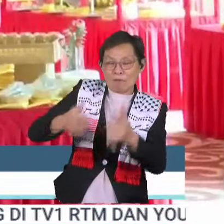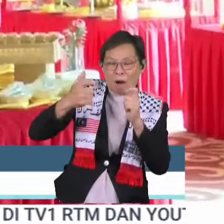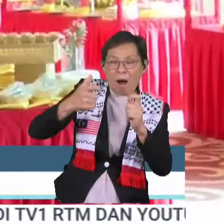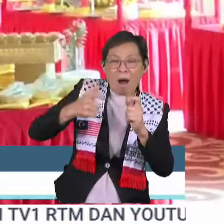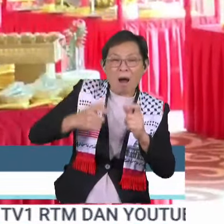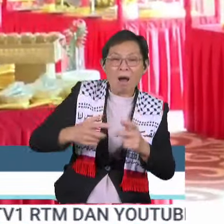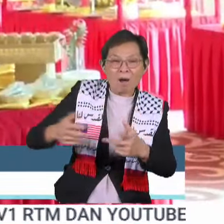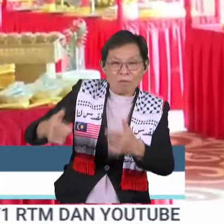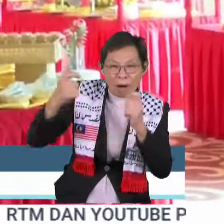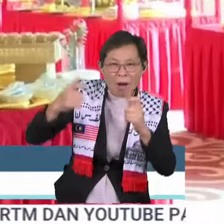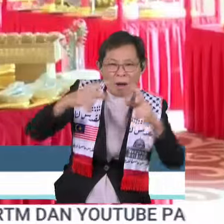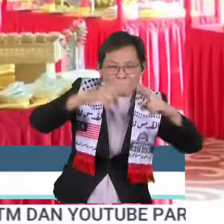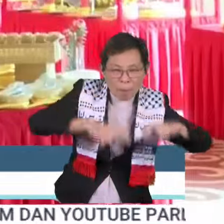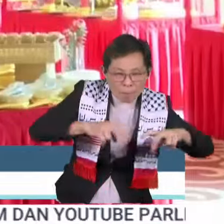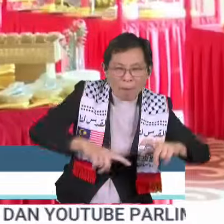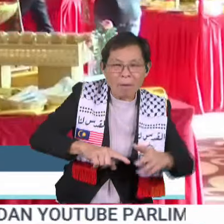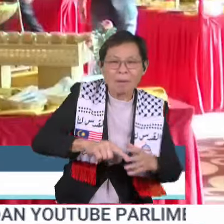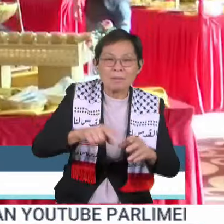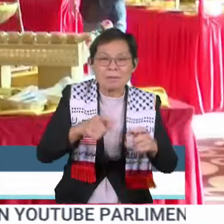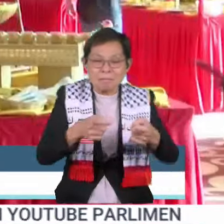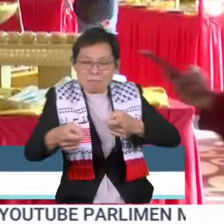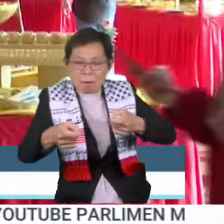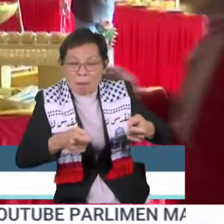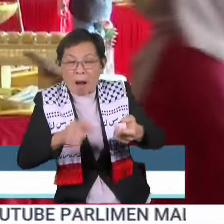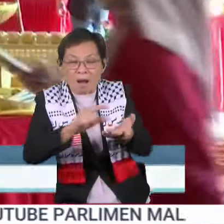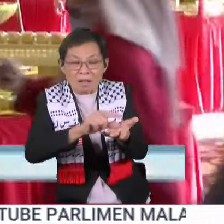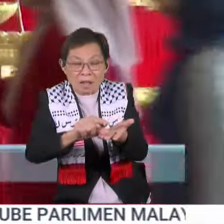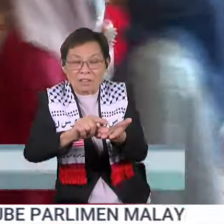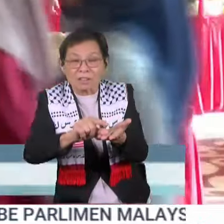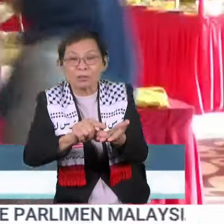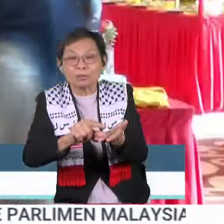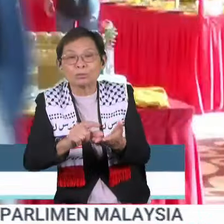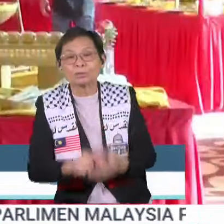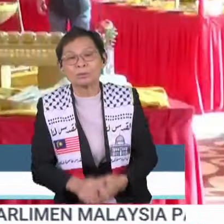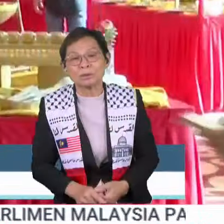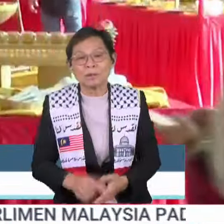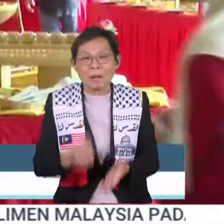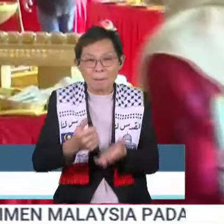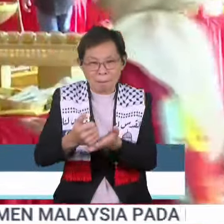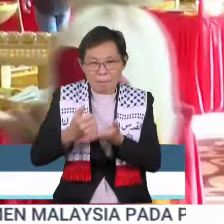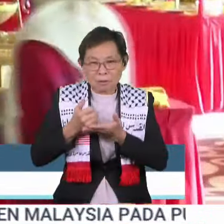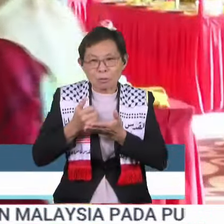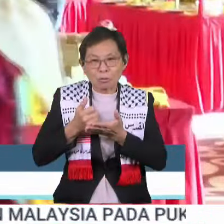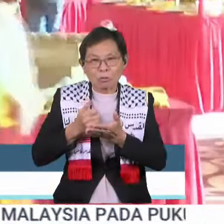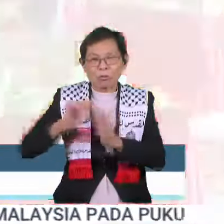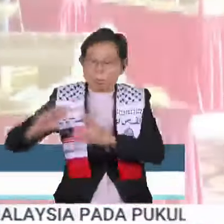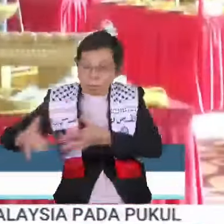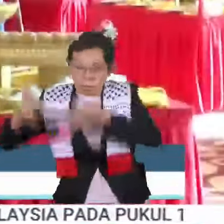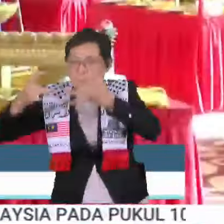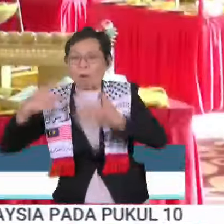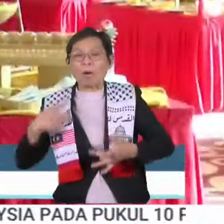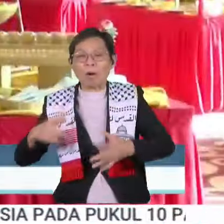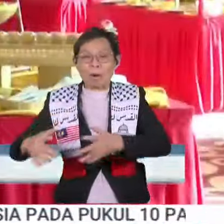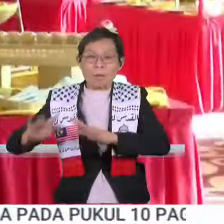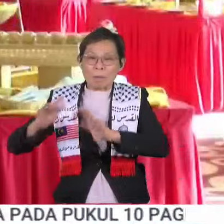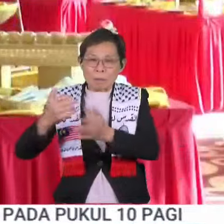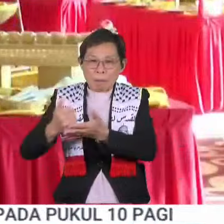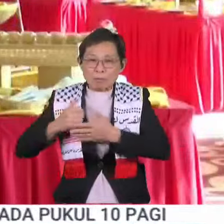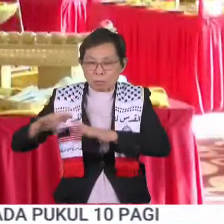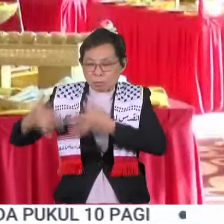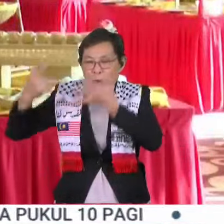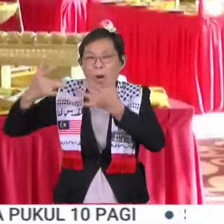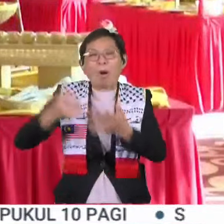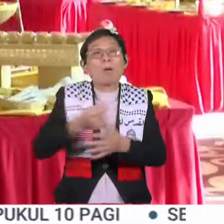kajian yang apa pelasan gaji tersebut macam syukur jugalah sebab dapat membantu mengurangkan beban kehidupan kan mengurangkan